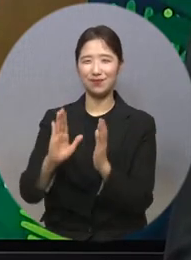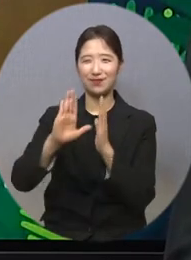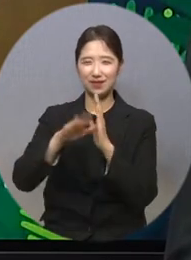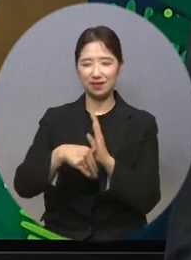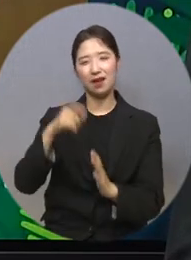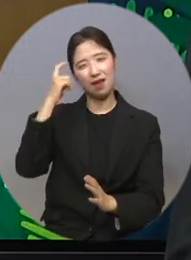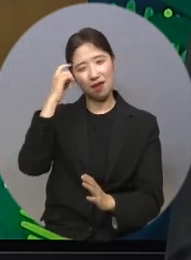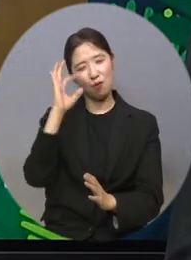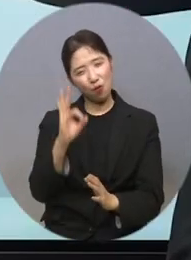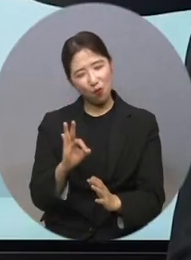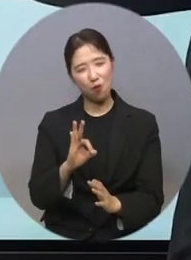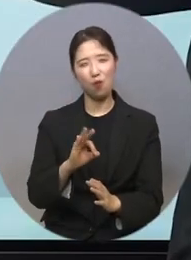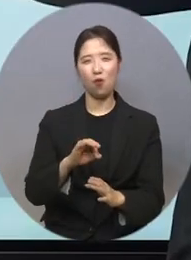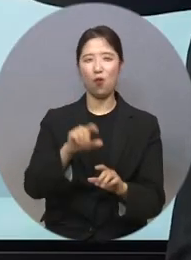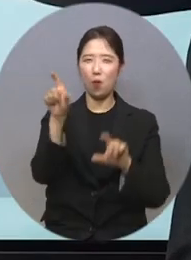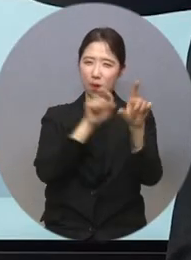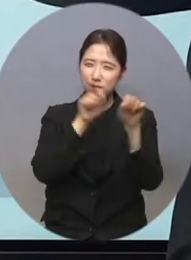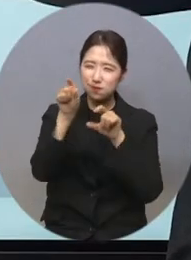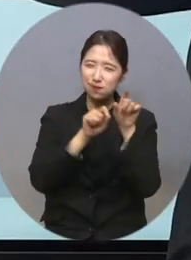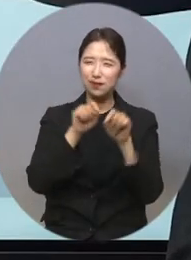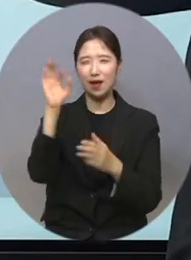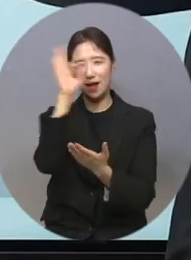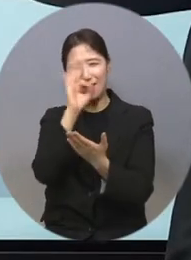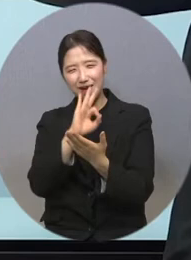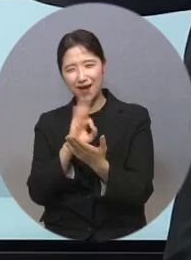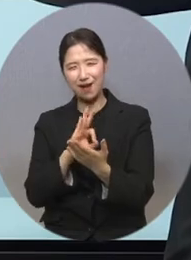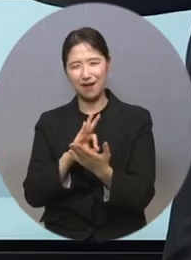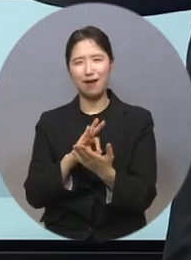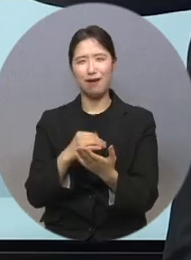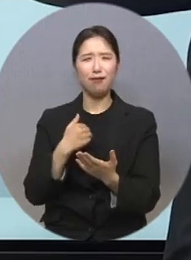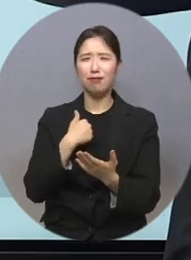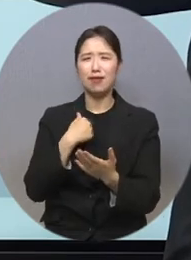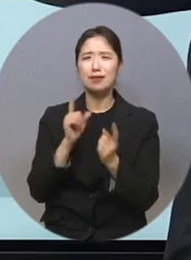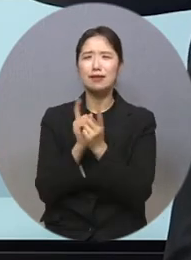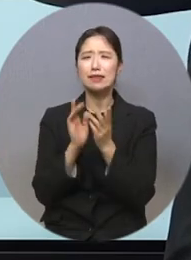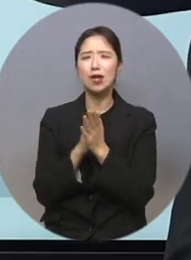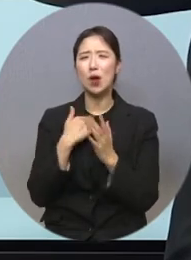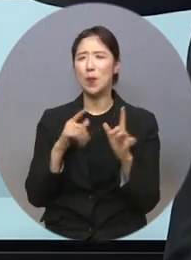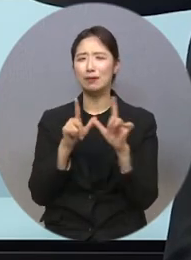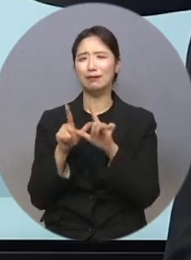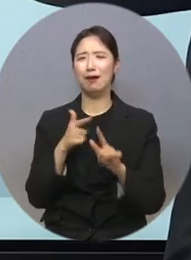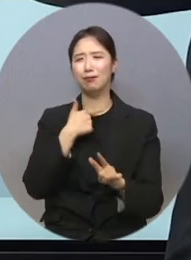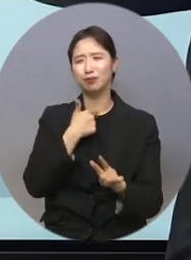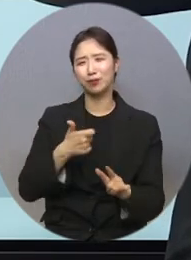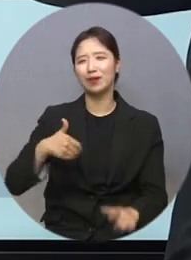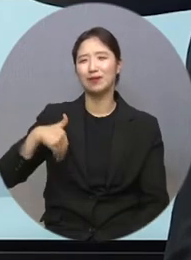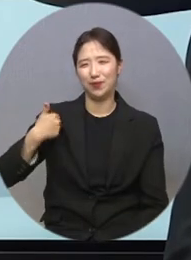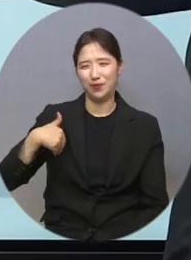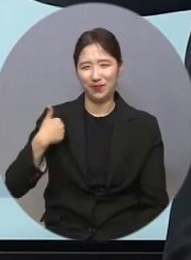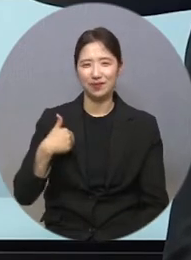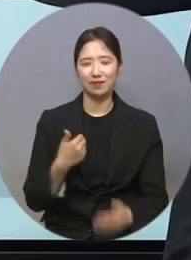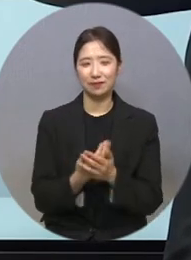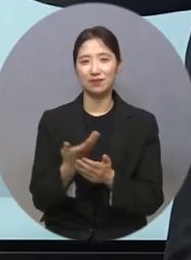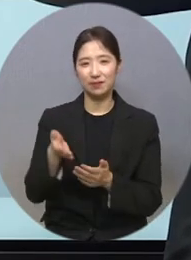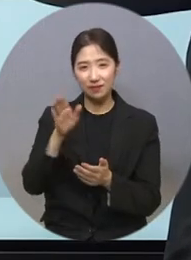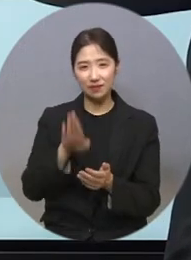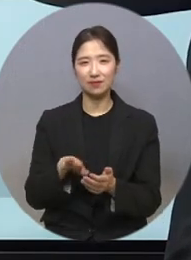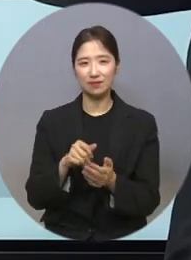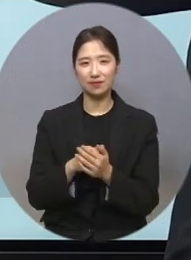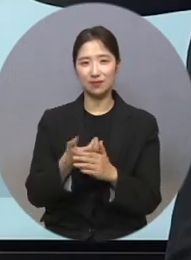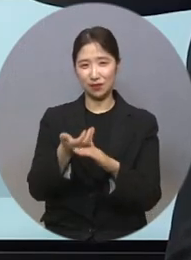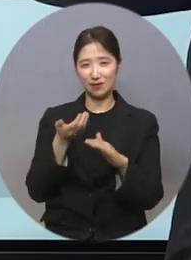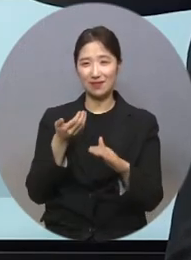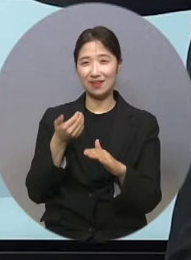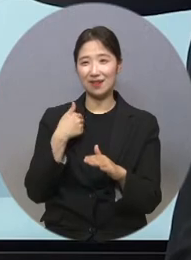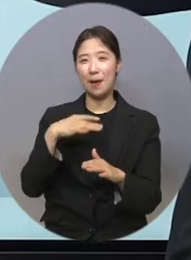생각해보고 읽어보고 찾아본 바에 의한 거죠. 사실 제가 그런 삶을 살아본 건 아니니. 근데 아까 처음에도 말씀드렸지만 여러